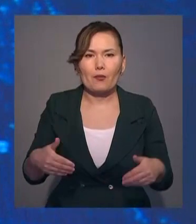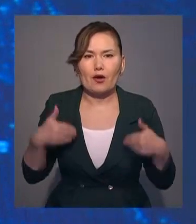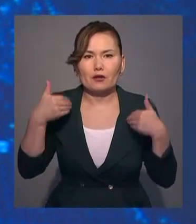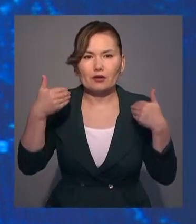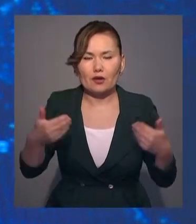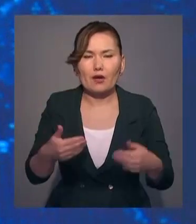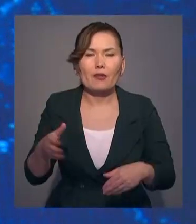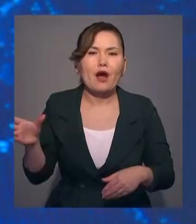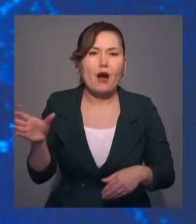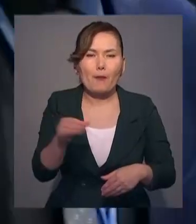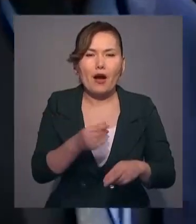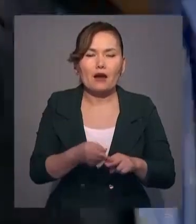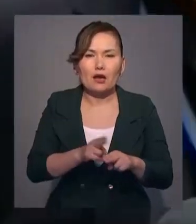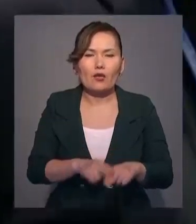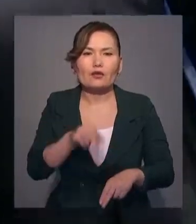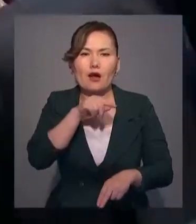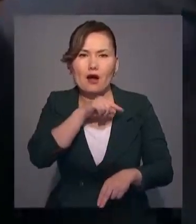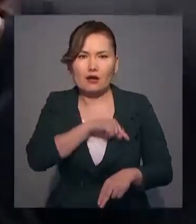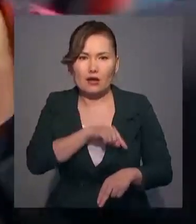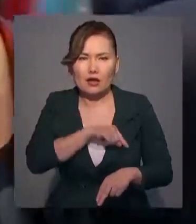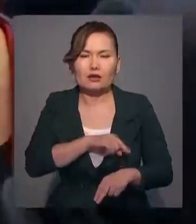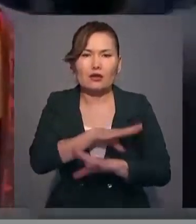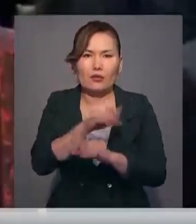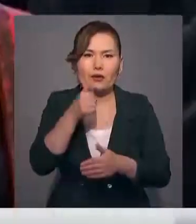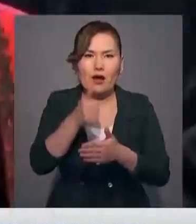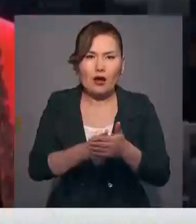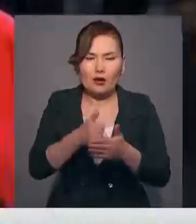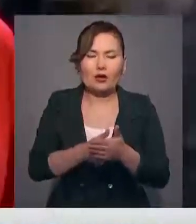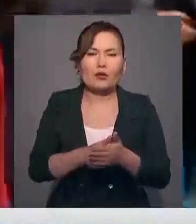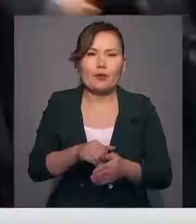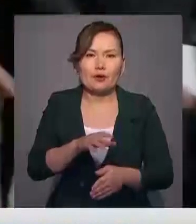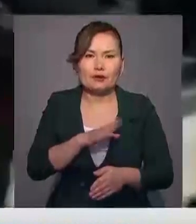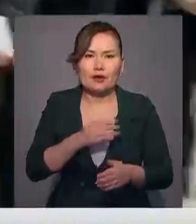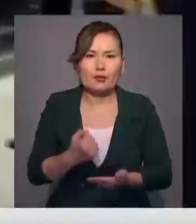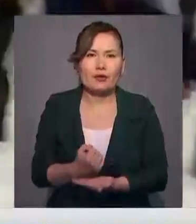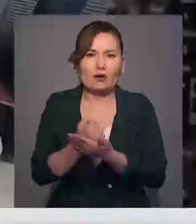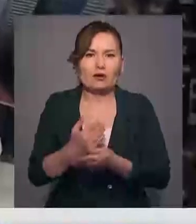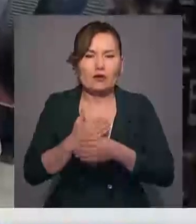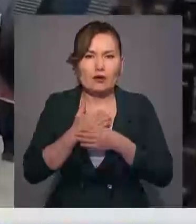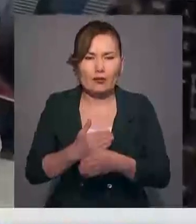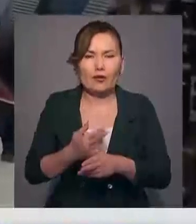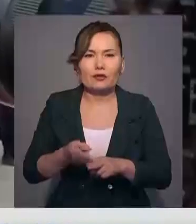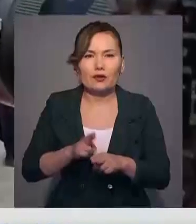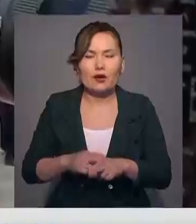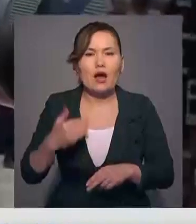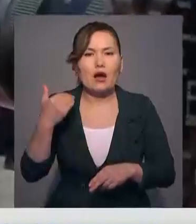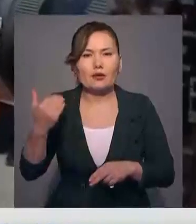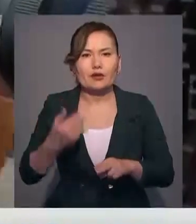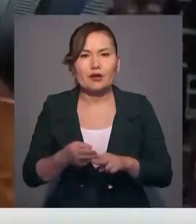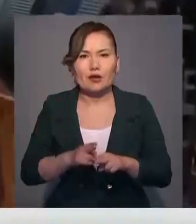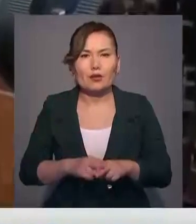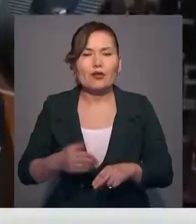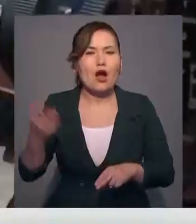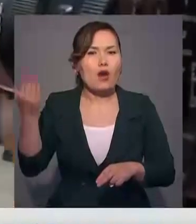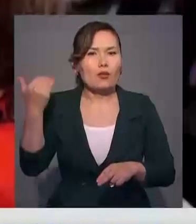қызметке қажетті барлық қасиеттердің барын атап өтті. Айта кетерлігі, дауыс берудің соңғы кезеңінде таңдау Георгиева мен